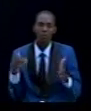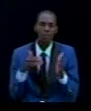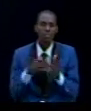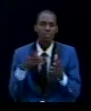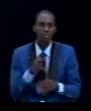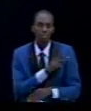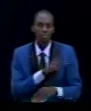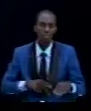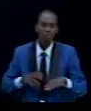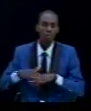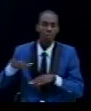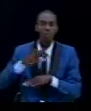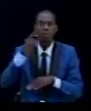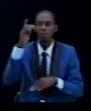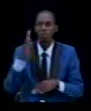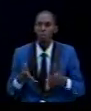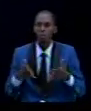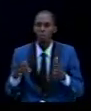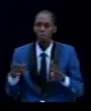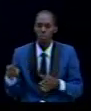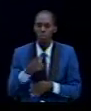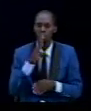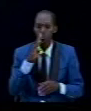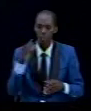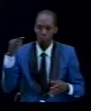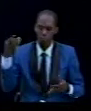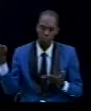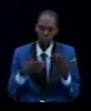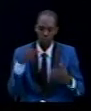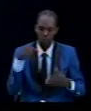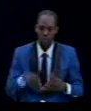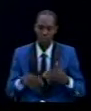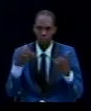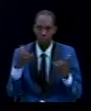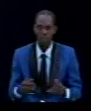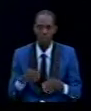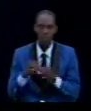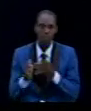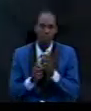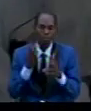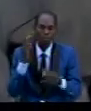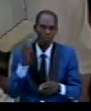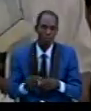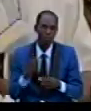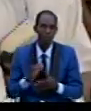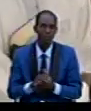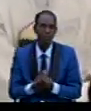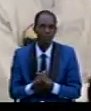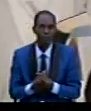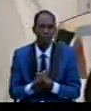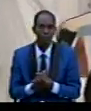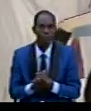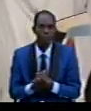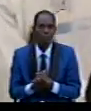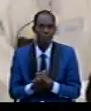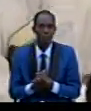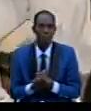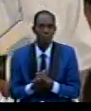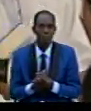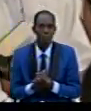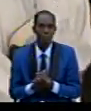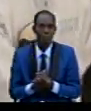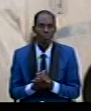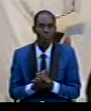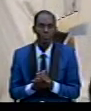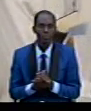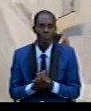in any life, let it be cast down now in Jesus' name. Que tout ce qui est contre le royaume de Dieu, l'établissement du royaume de Dieu et de la gloire